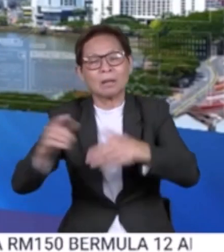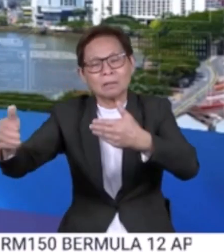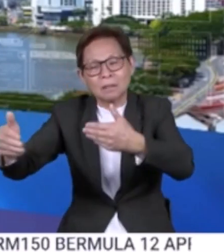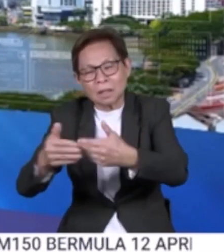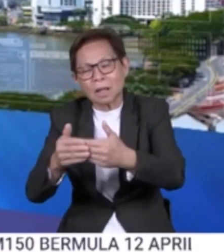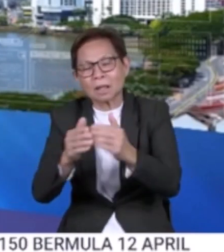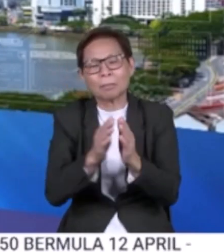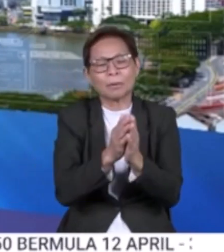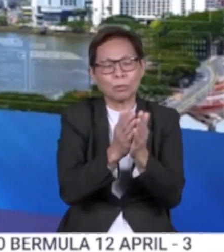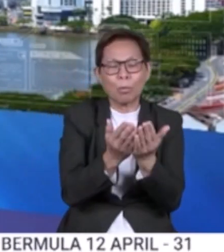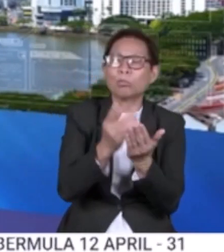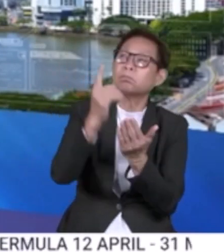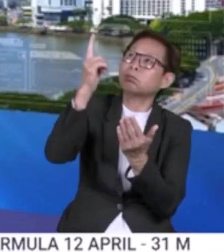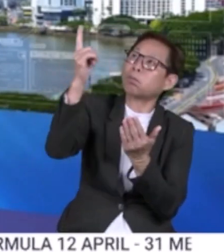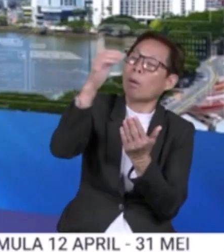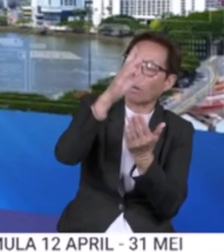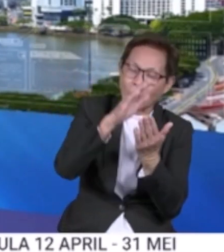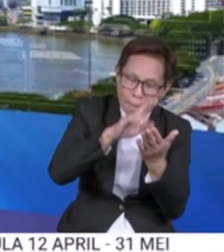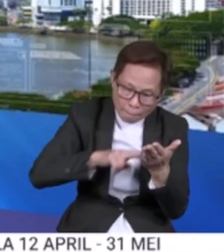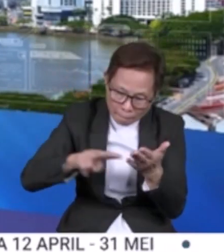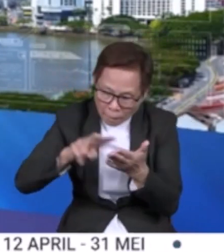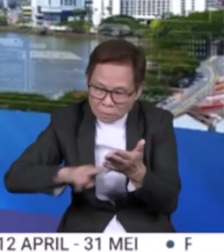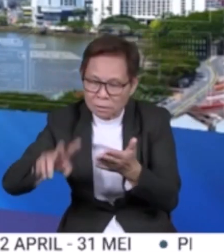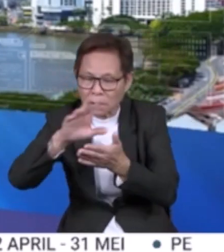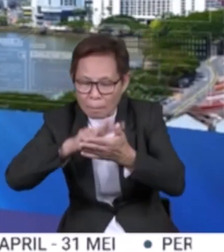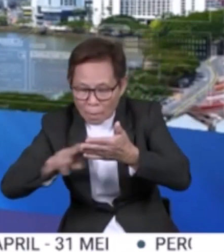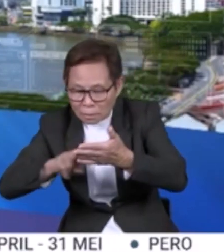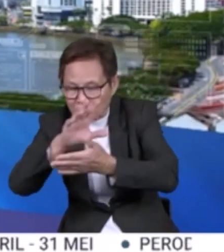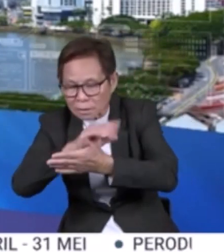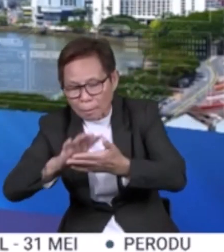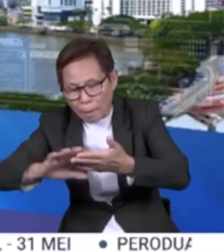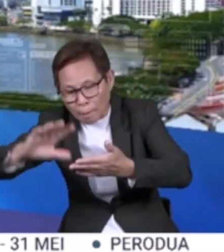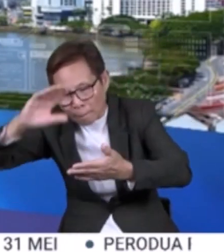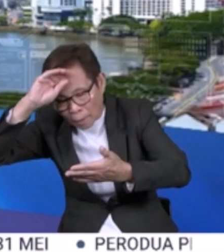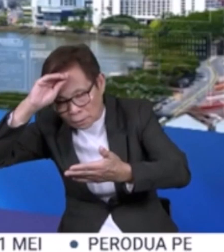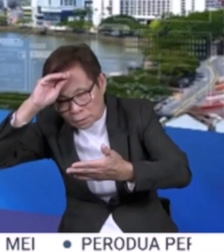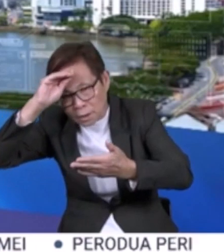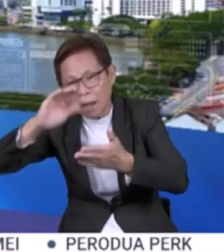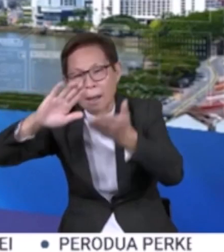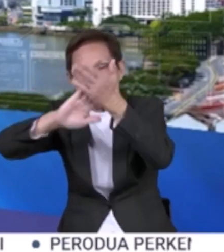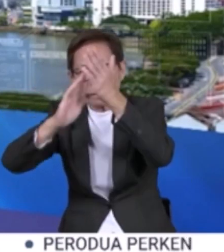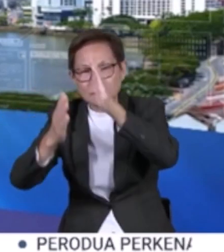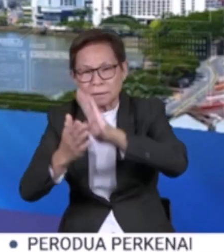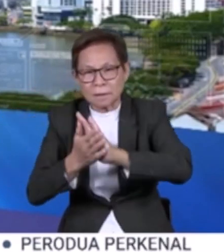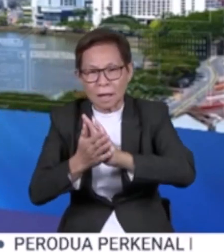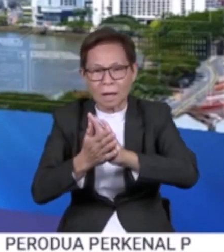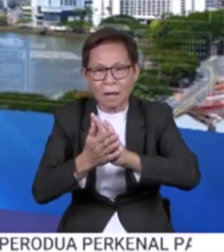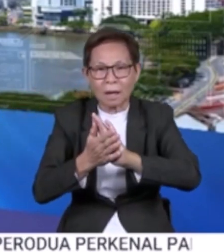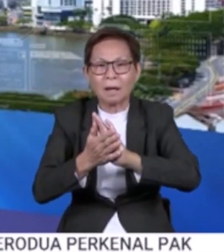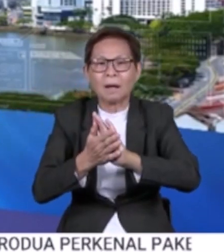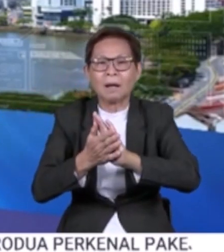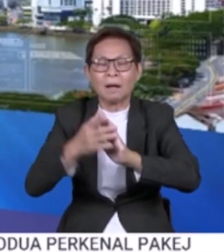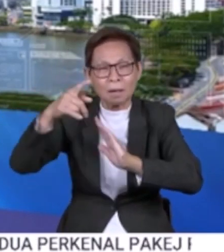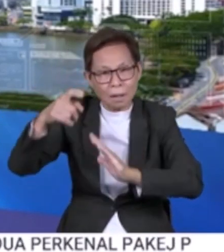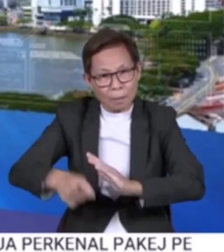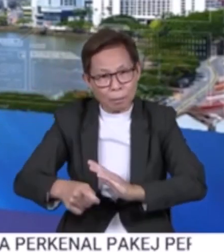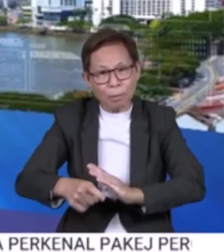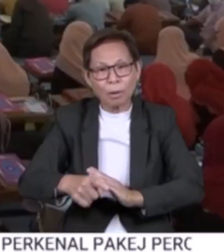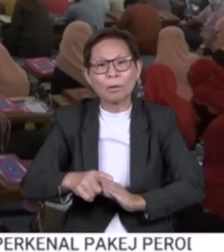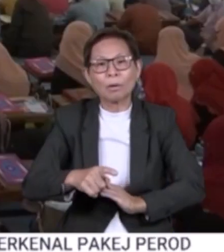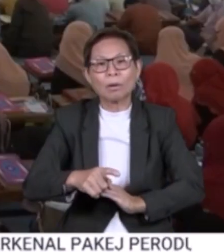diri kepada Alquran dengan membaca dan mempelajari isi kandungan supaya menjadi Kaira Ummah